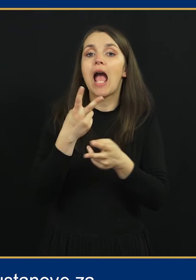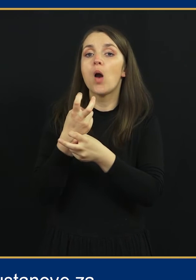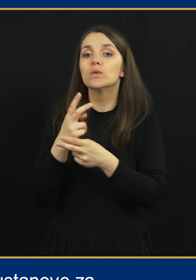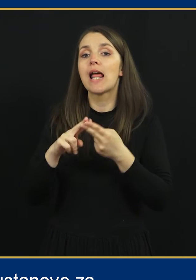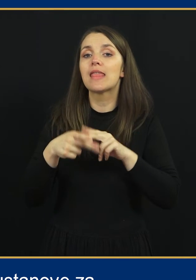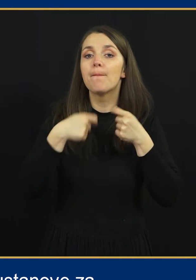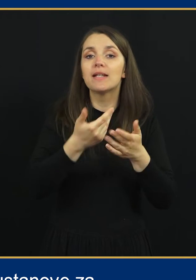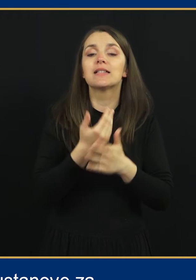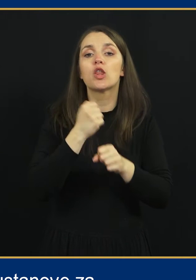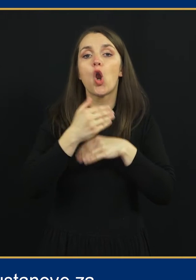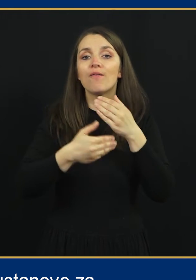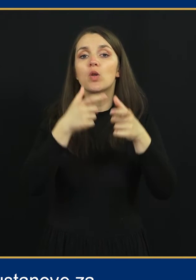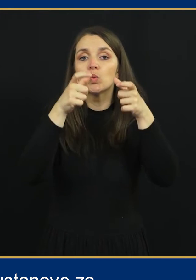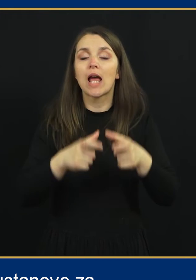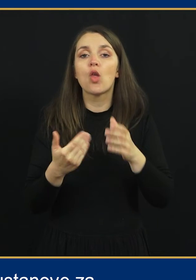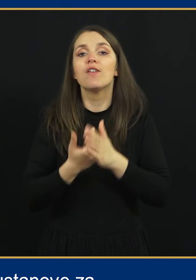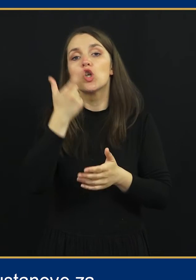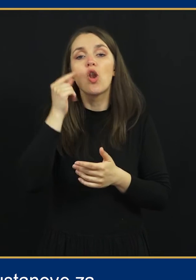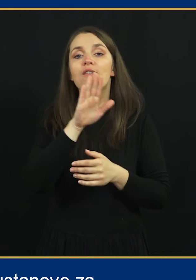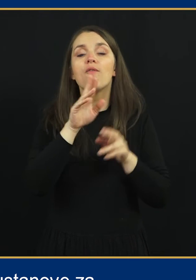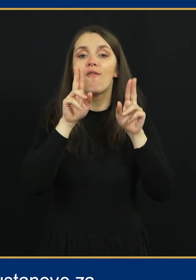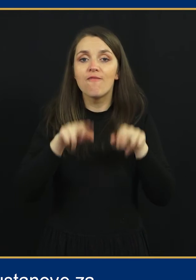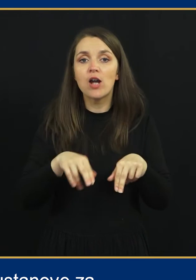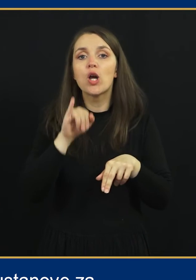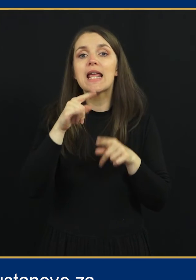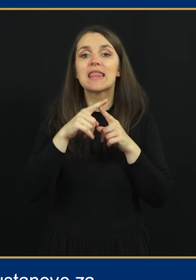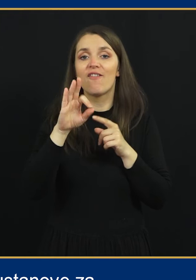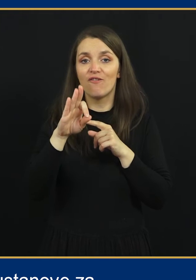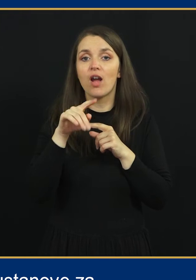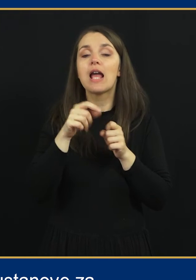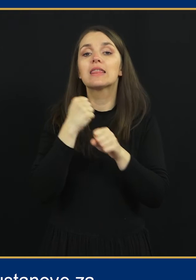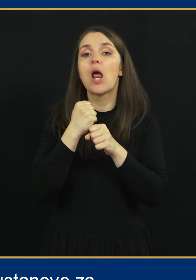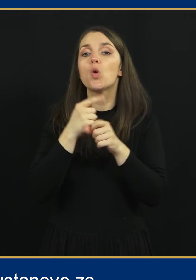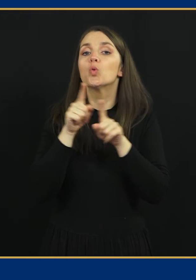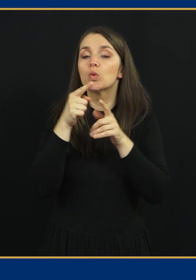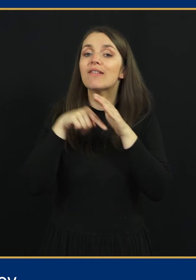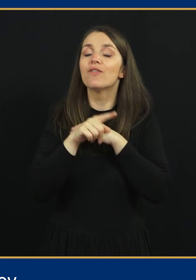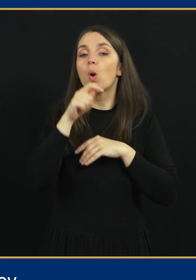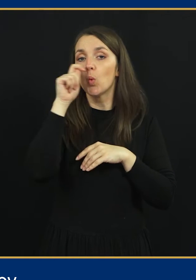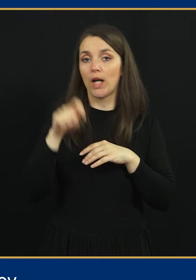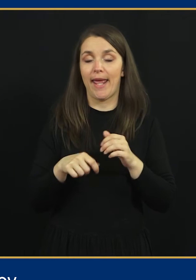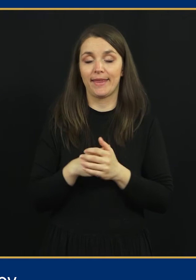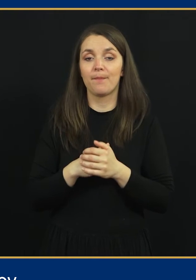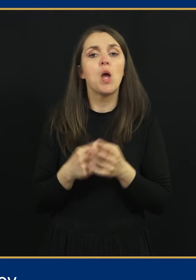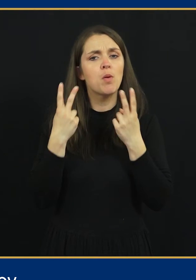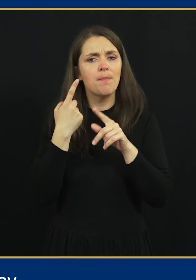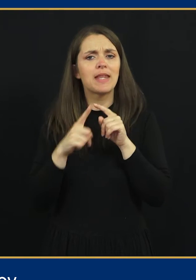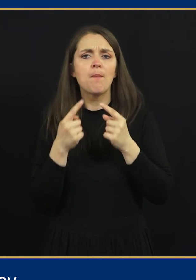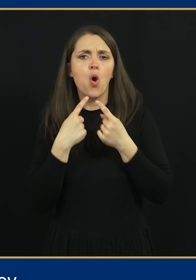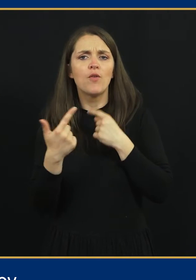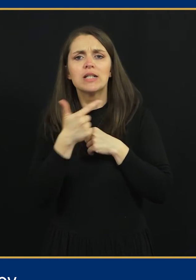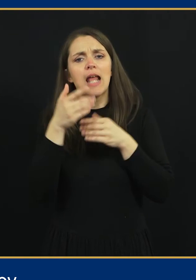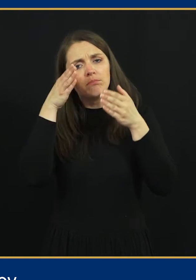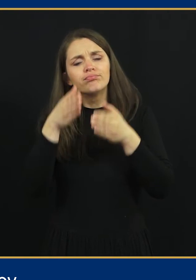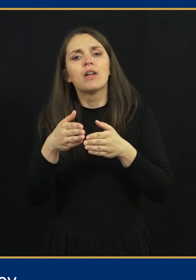namenja delovanju ustanove za človekovo varnost ITF, ki deluje tudi v Ukrajini. Pomemben del pogovorov sta